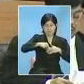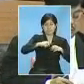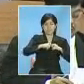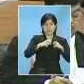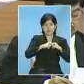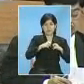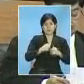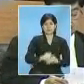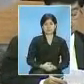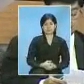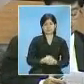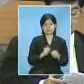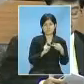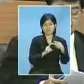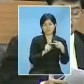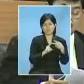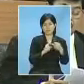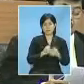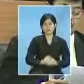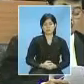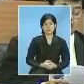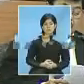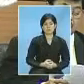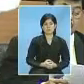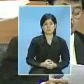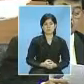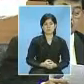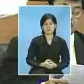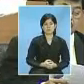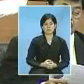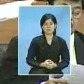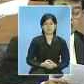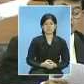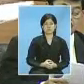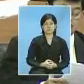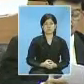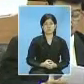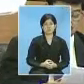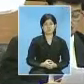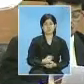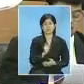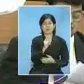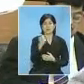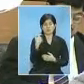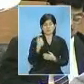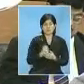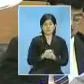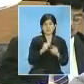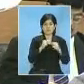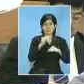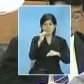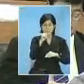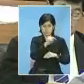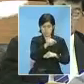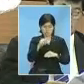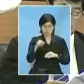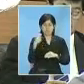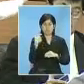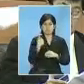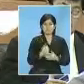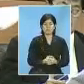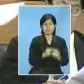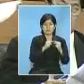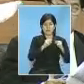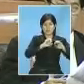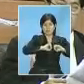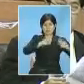แรกอย่างที่ 2ก็คือในเรื่องของการกำหนดจุดขึ้นลงเพื่อความเหมาะสมผมเข้าใจว่าการที่